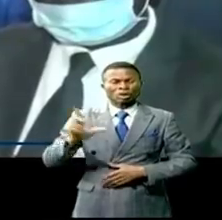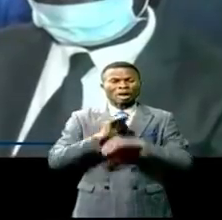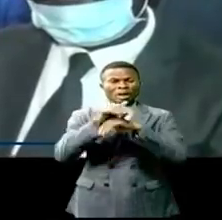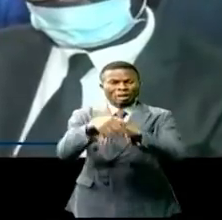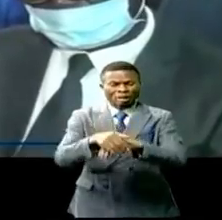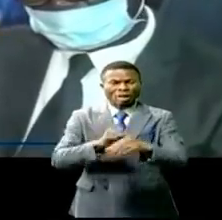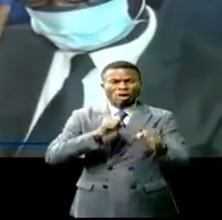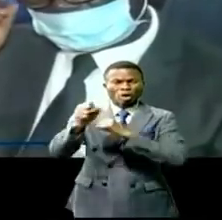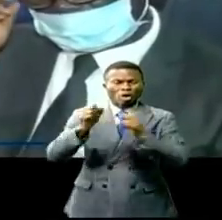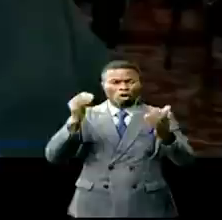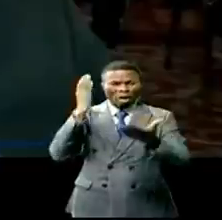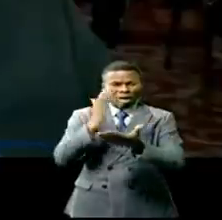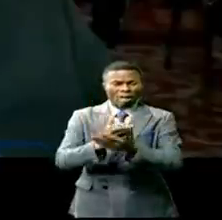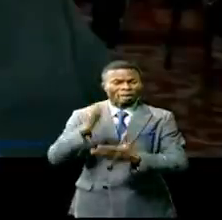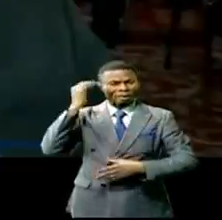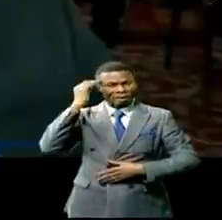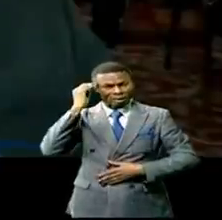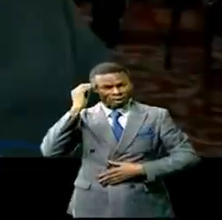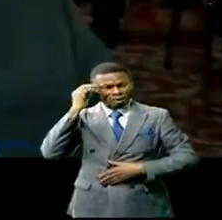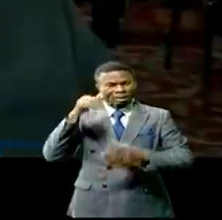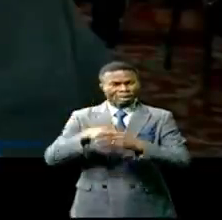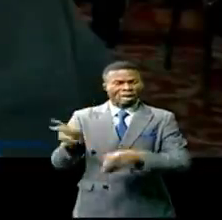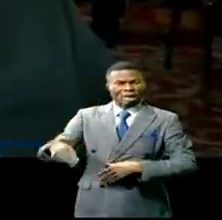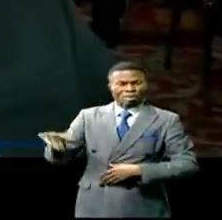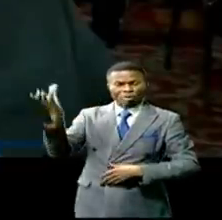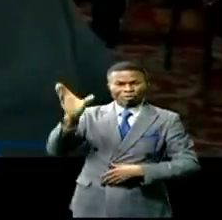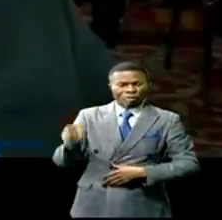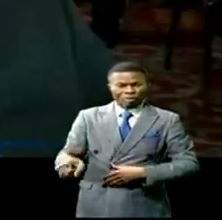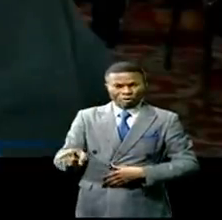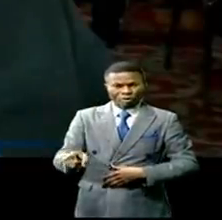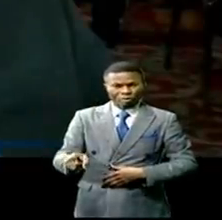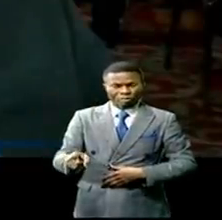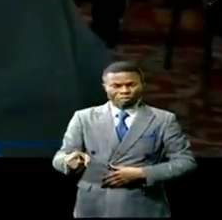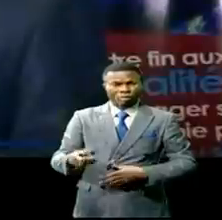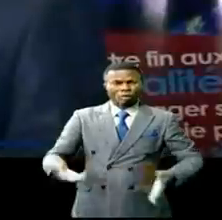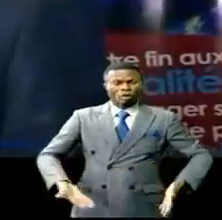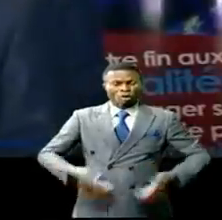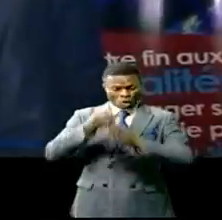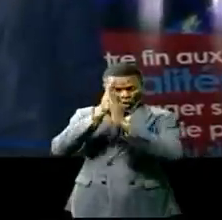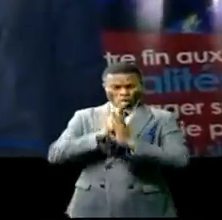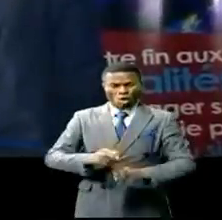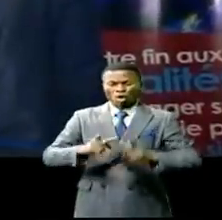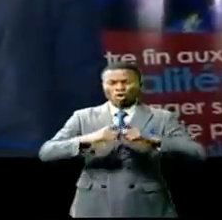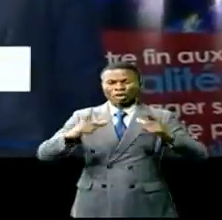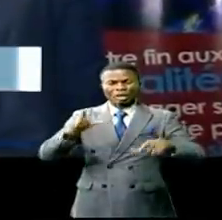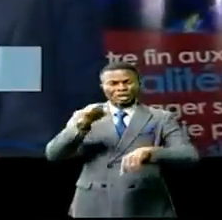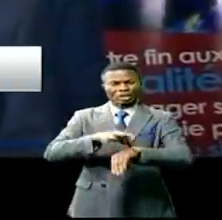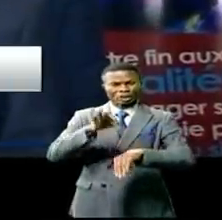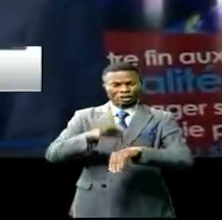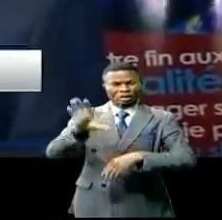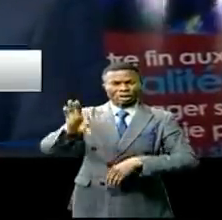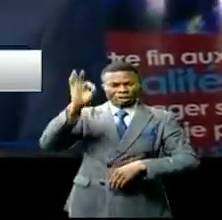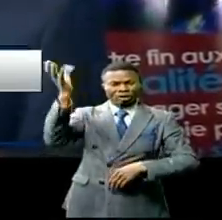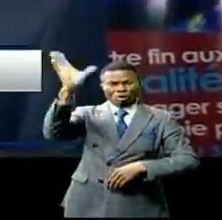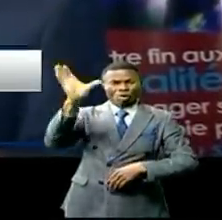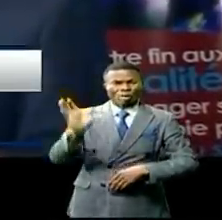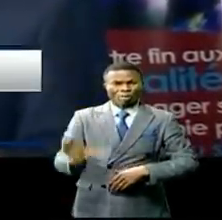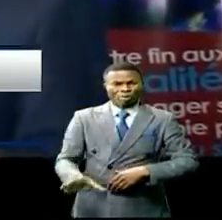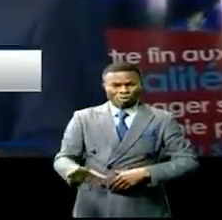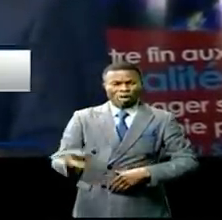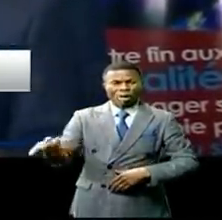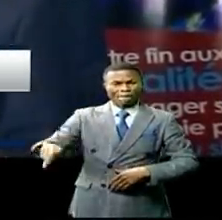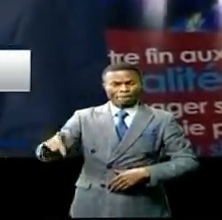la lutte contre le vih dans sa province c'est à la fois un honneur et un privilège d'avoir choisi les contrôles qu'elle